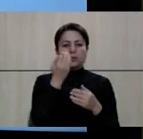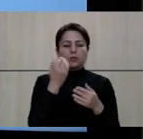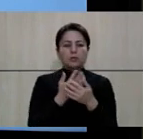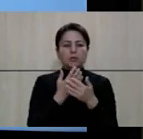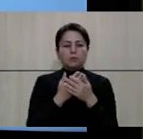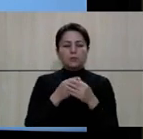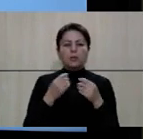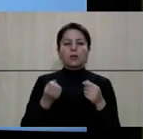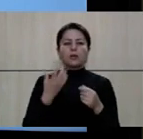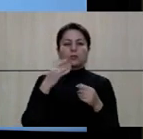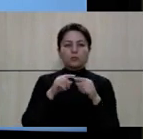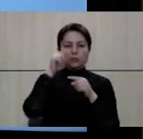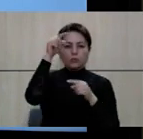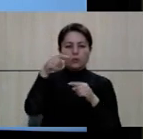joylashgan?